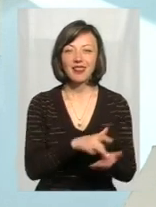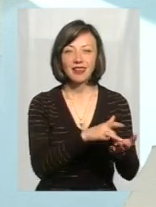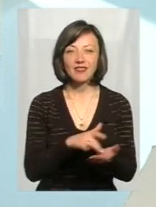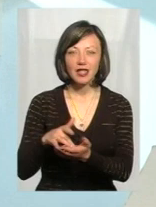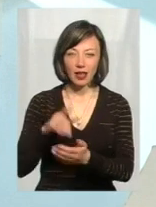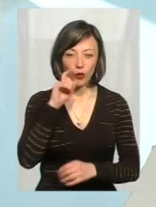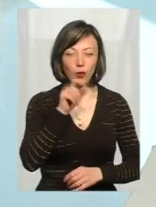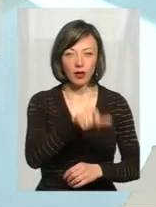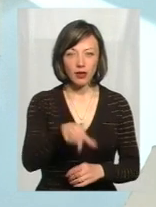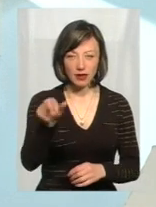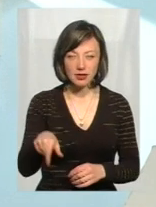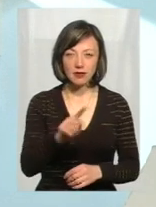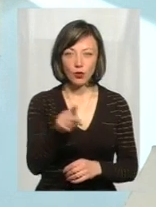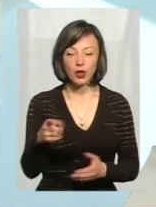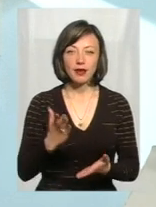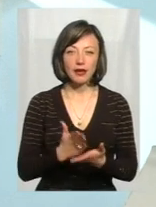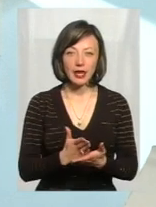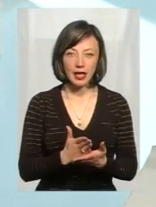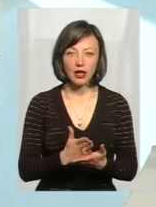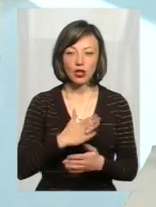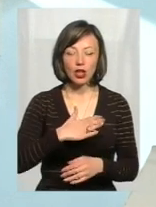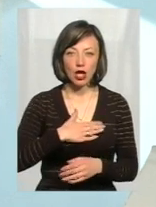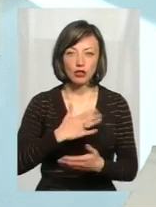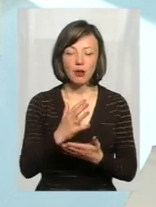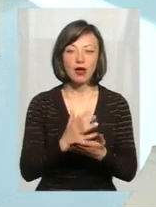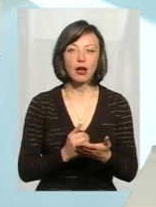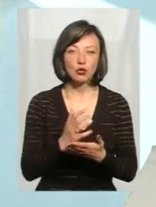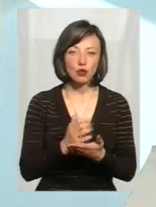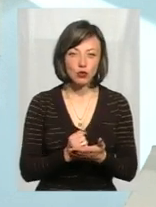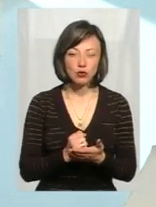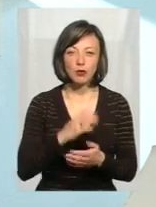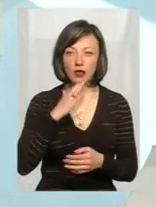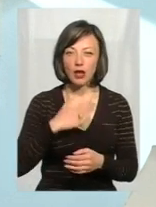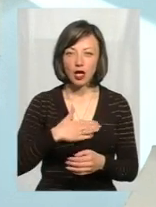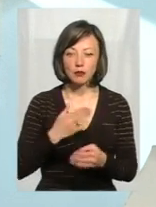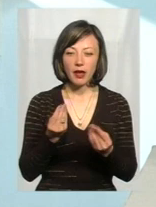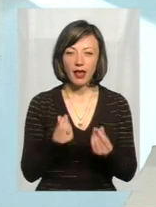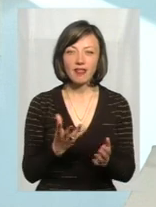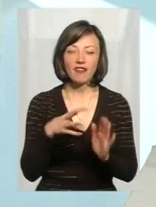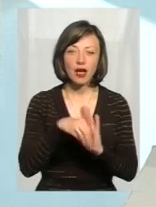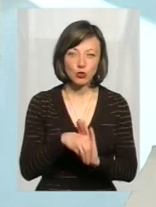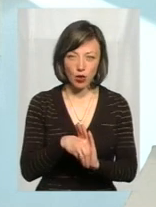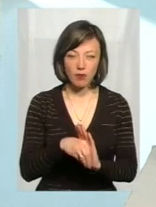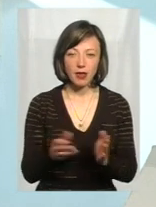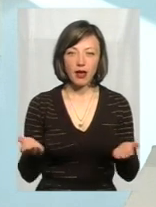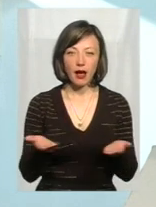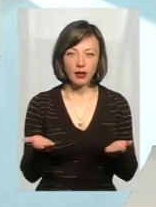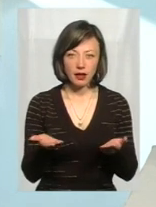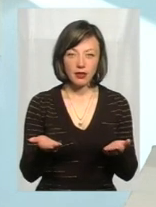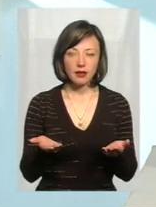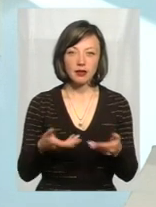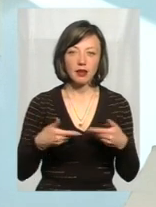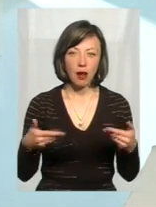мандрівники-співвітчизники, вони є тим нашим ресурсом, тими нашими інвесторами, які